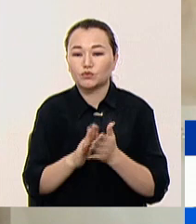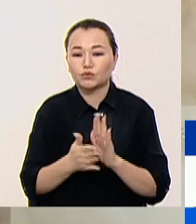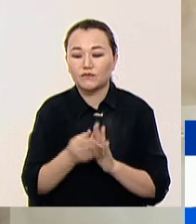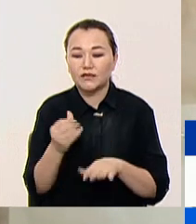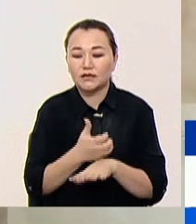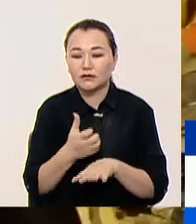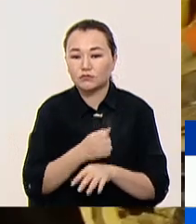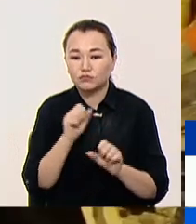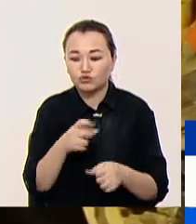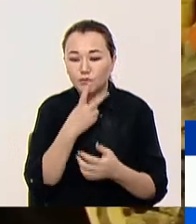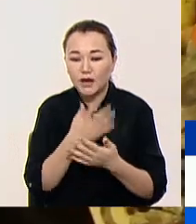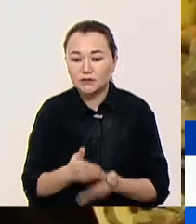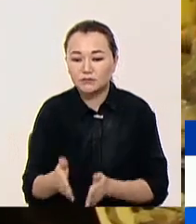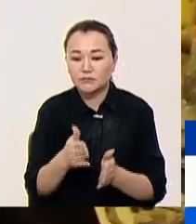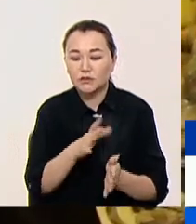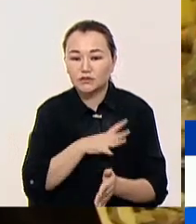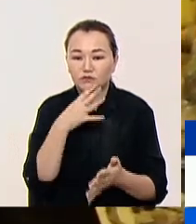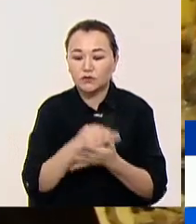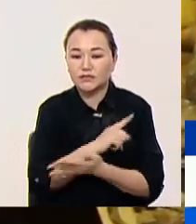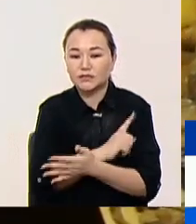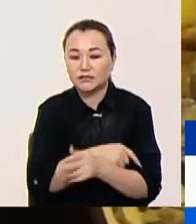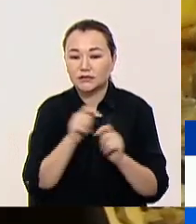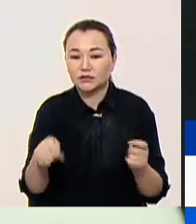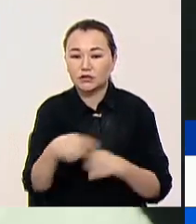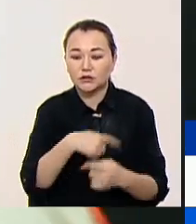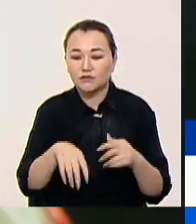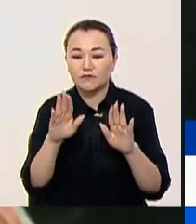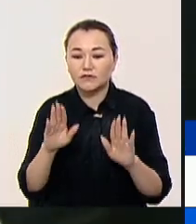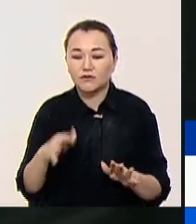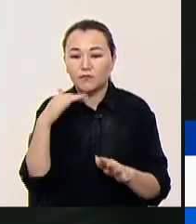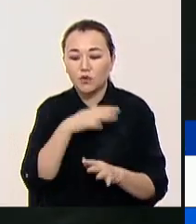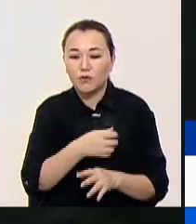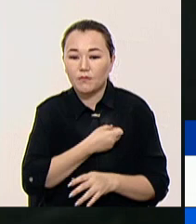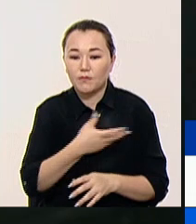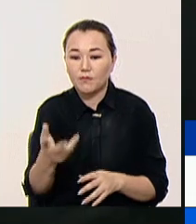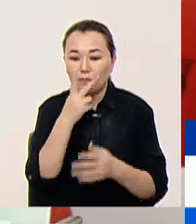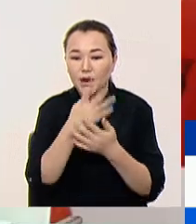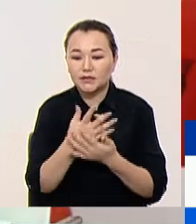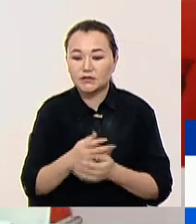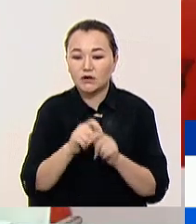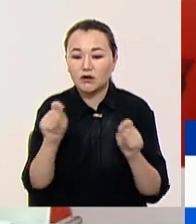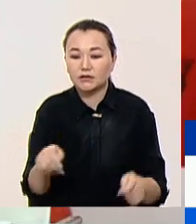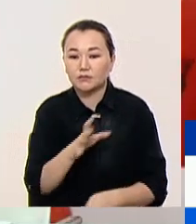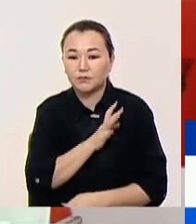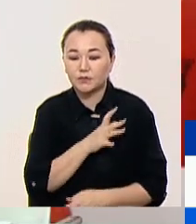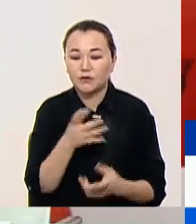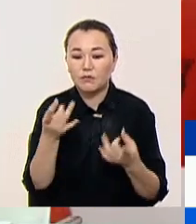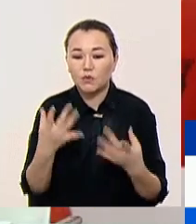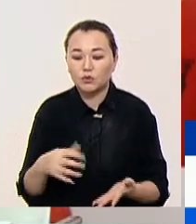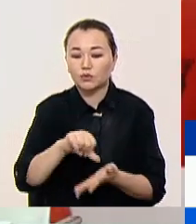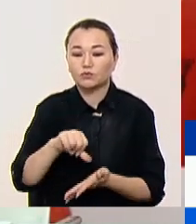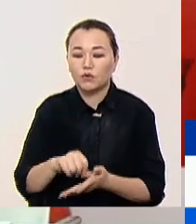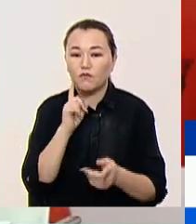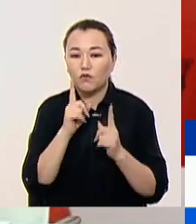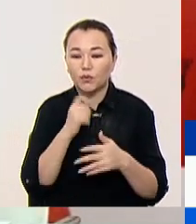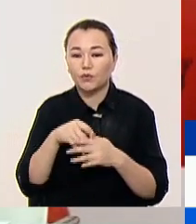табыс табу жолдары көрсетілді. Өз күшімен кәсіп ашқандардың ісі көрме кезінде көп кеп аш етілді. Бұл жай ғана қатысып кететін форум